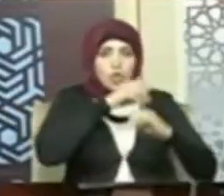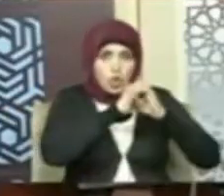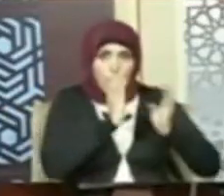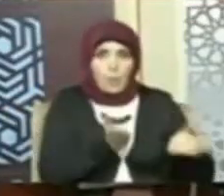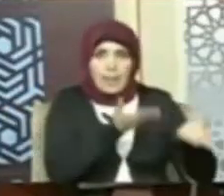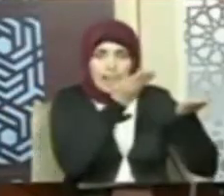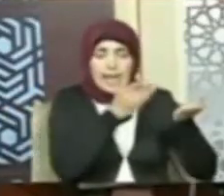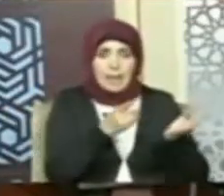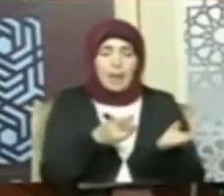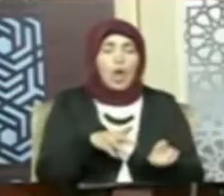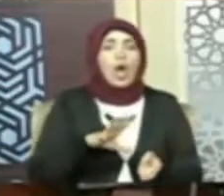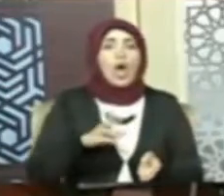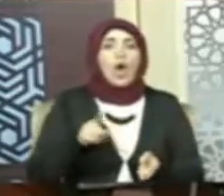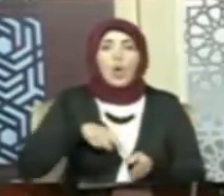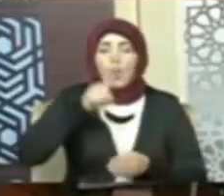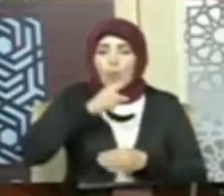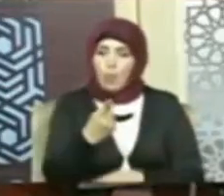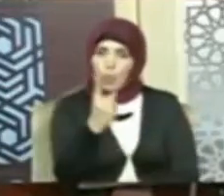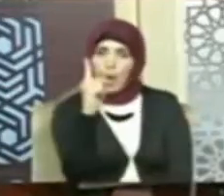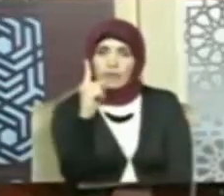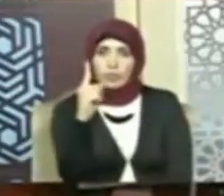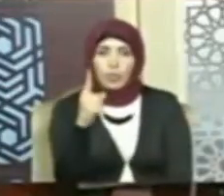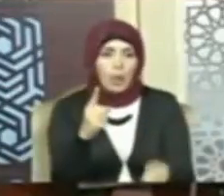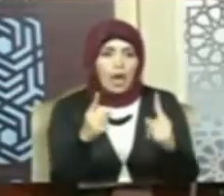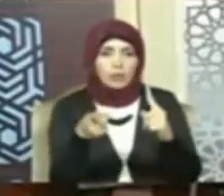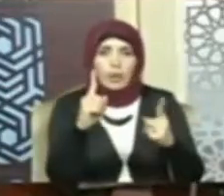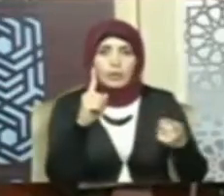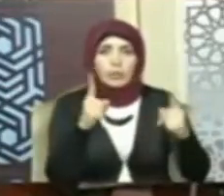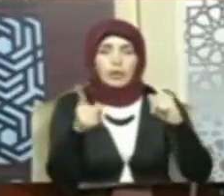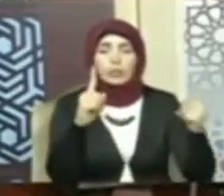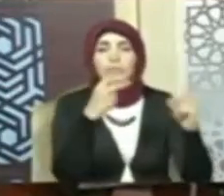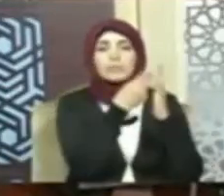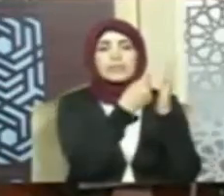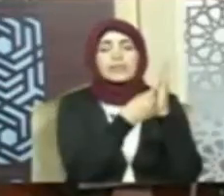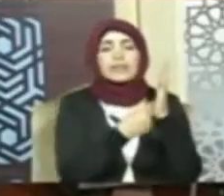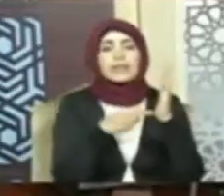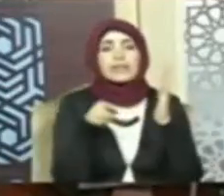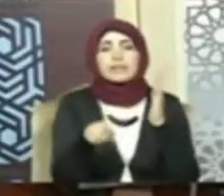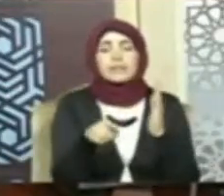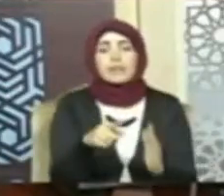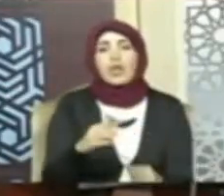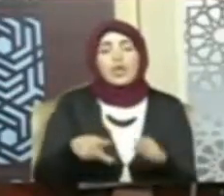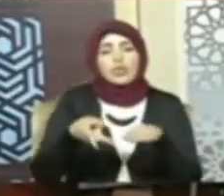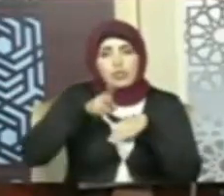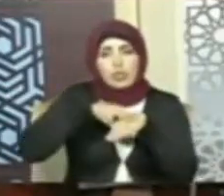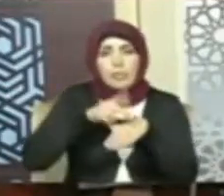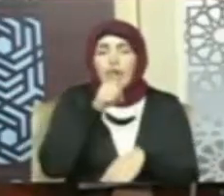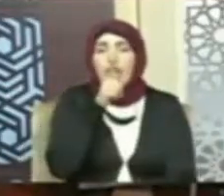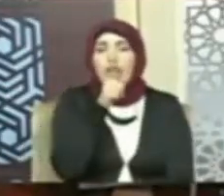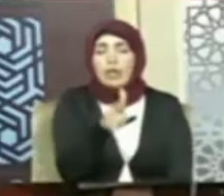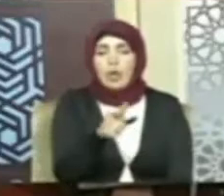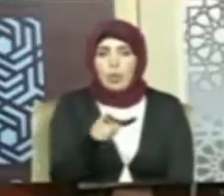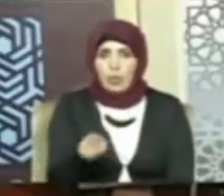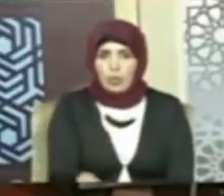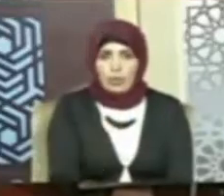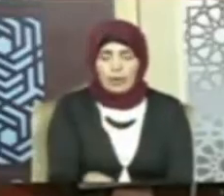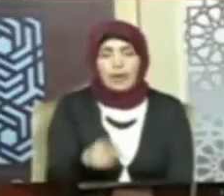وراء ظهوركم ثم ويقول سبحانه من كان يريد العاجلة